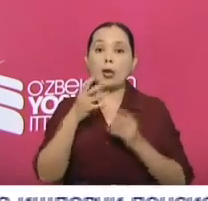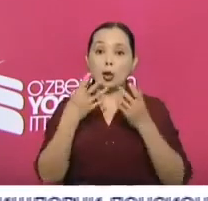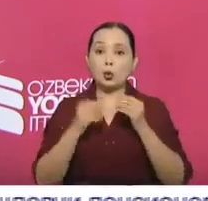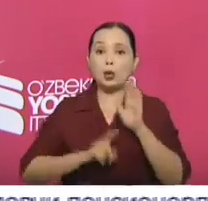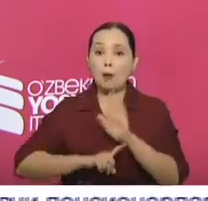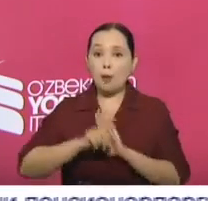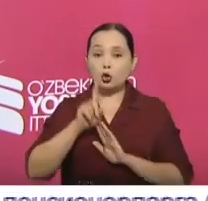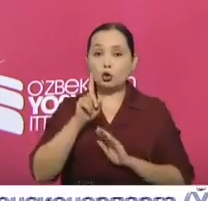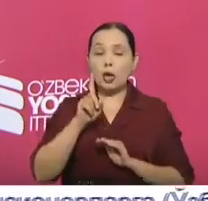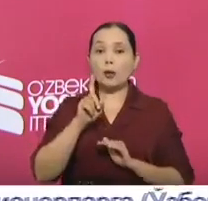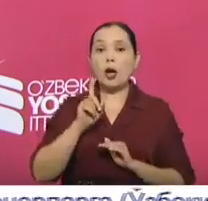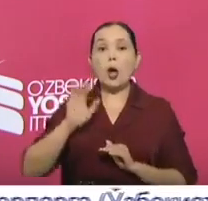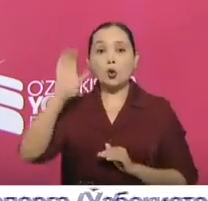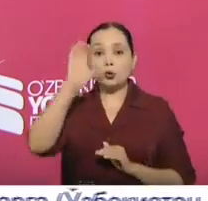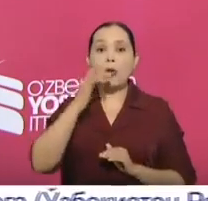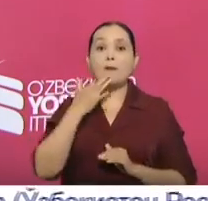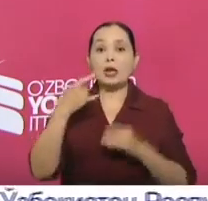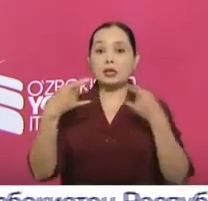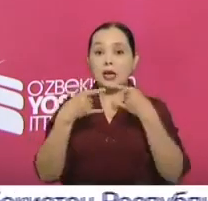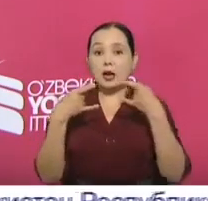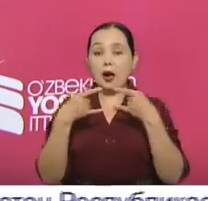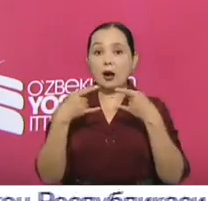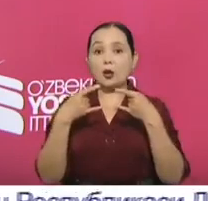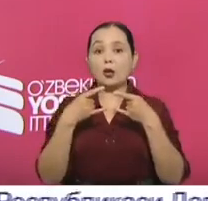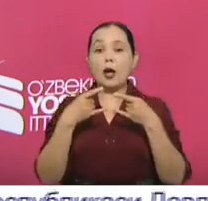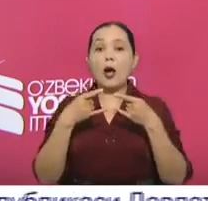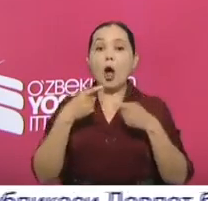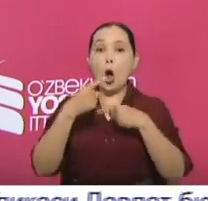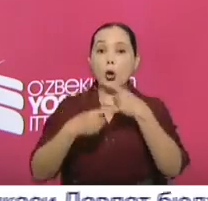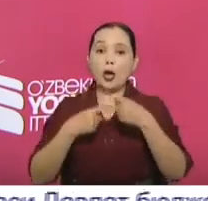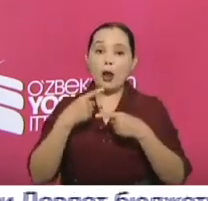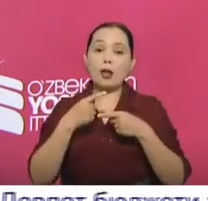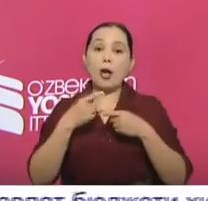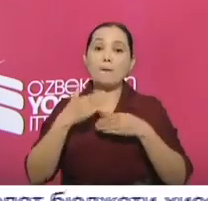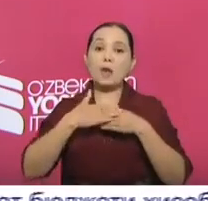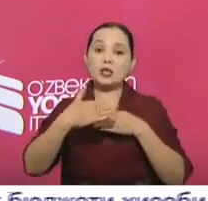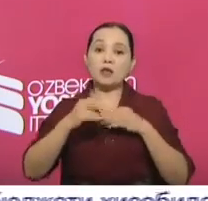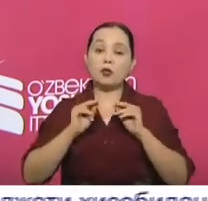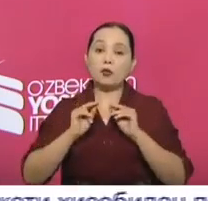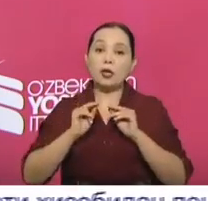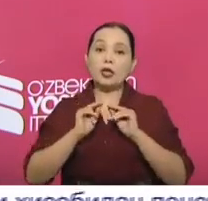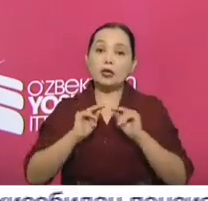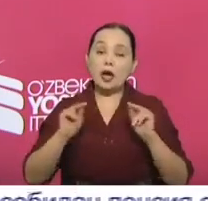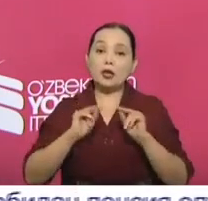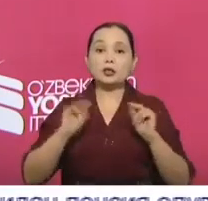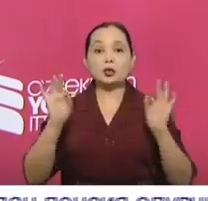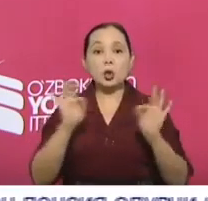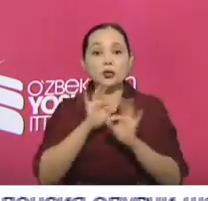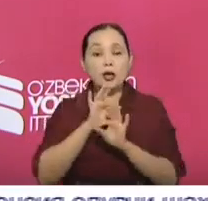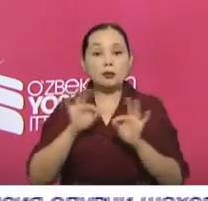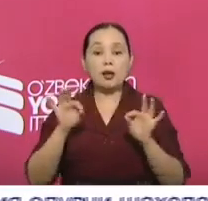бошлаб Ўзбекистон Миллий телерадио компаниясы телеканаллари орқали масофавий тарзда созандалар